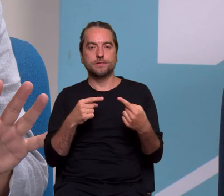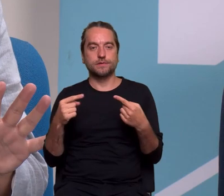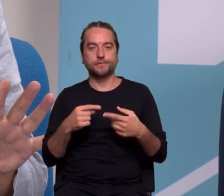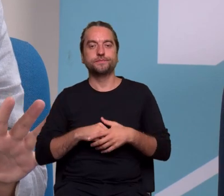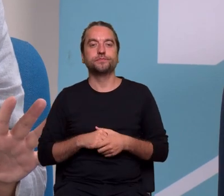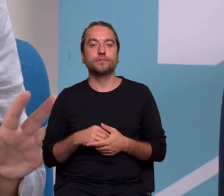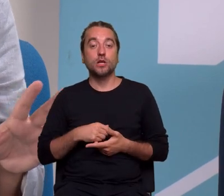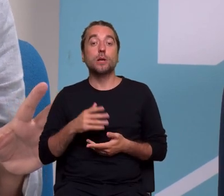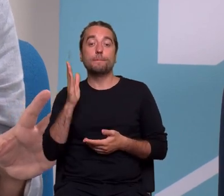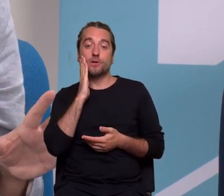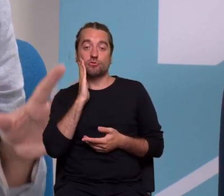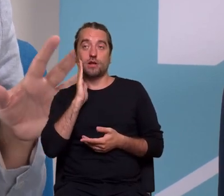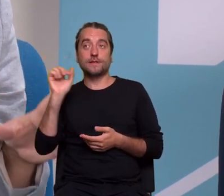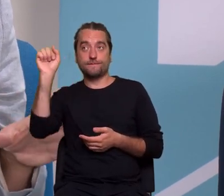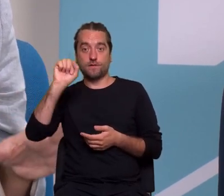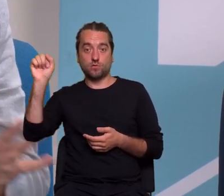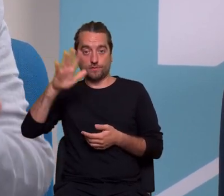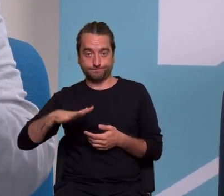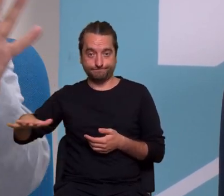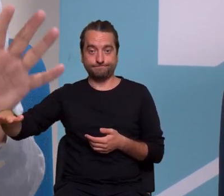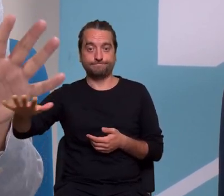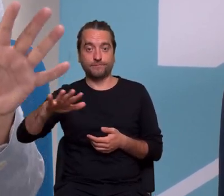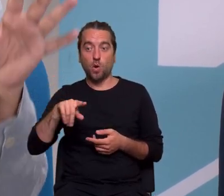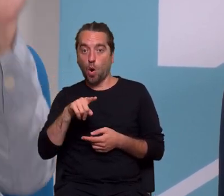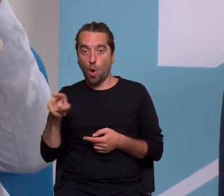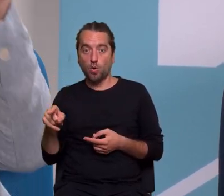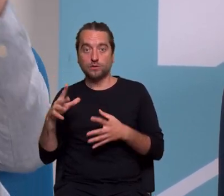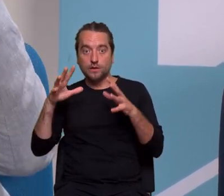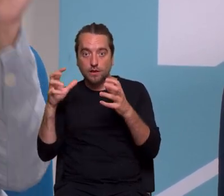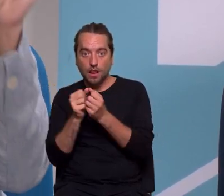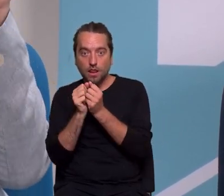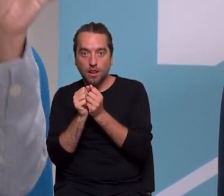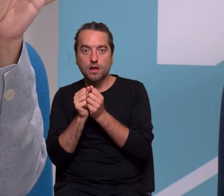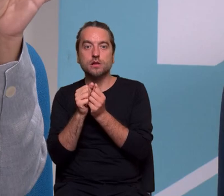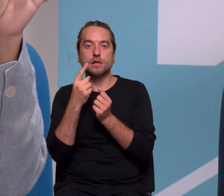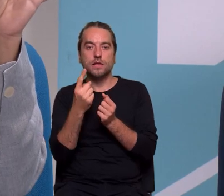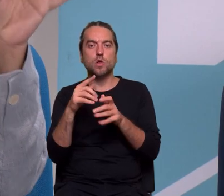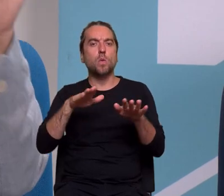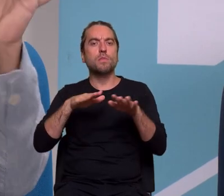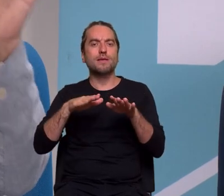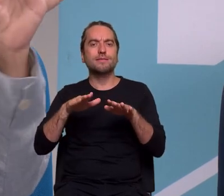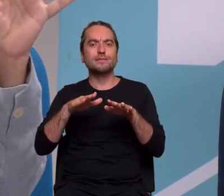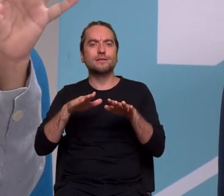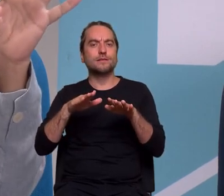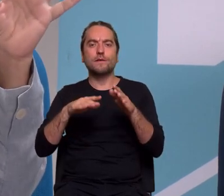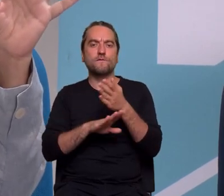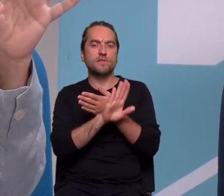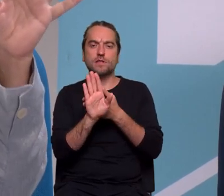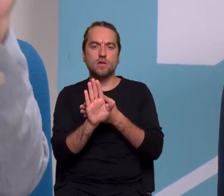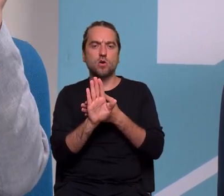mieszkańcy Wrocławia całkiem niedawno odkryli, że na trafostacji w bardzo takim ukrytym miejscu,